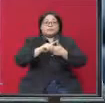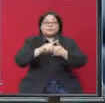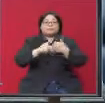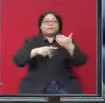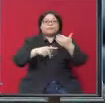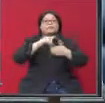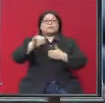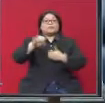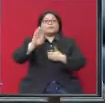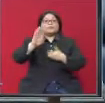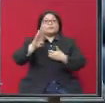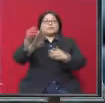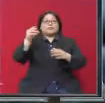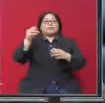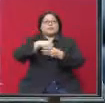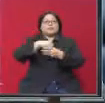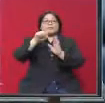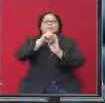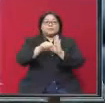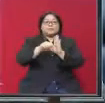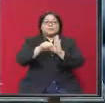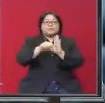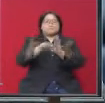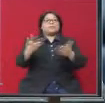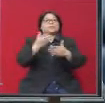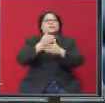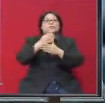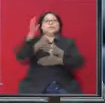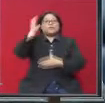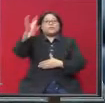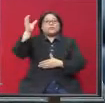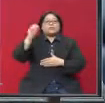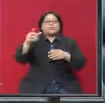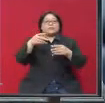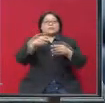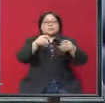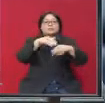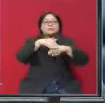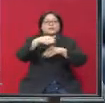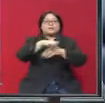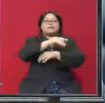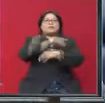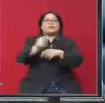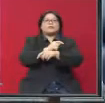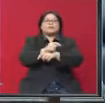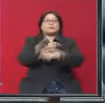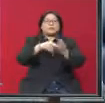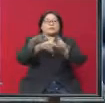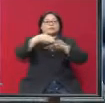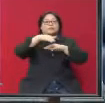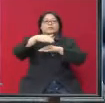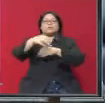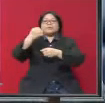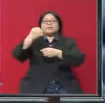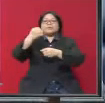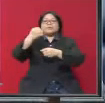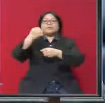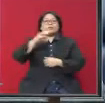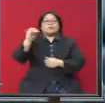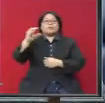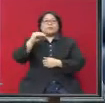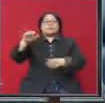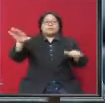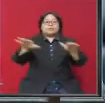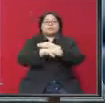pertama program Jobstreet programmer konsep kan Please dan tren ini menawarkan penempatan pekerjaan di